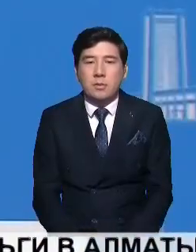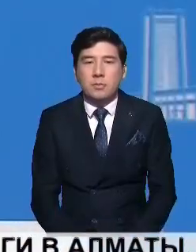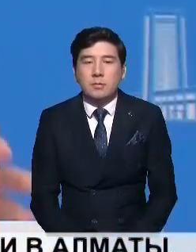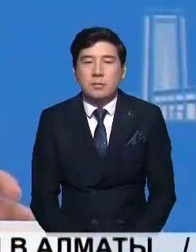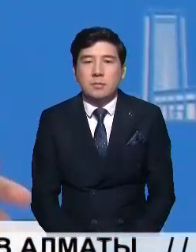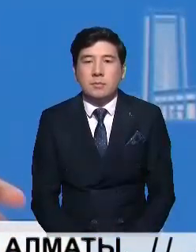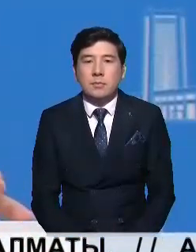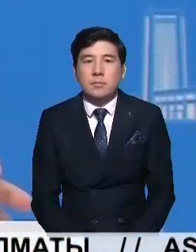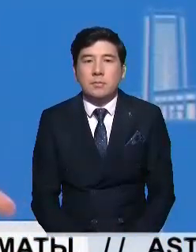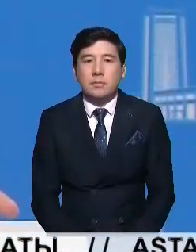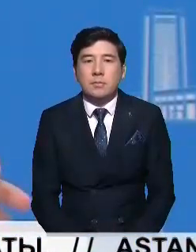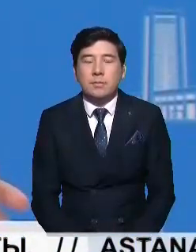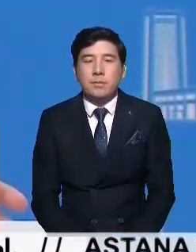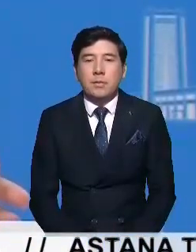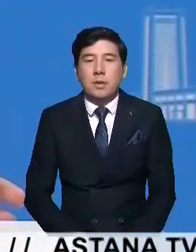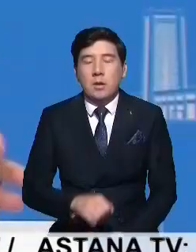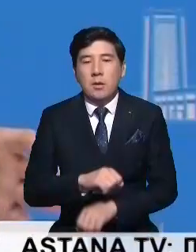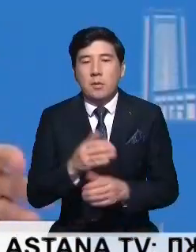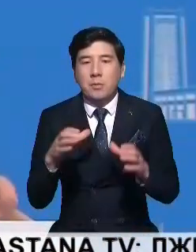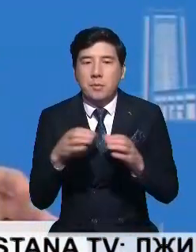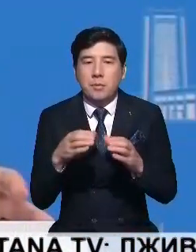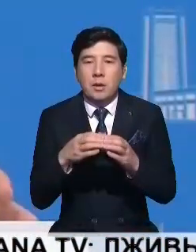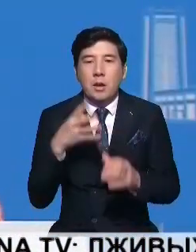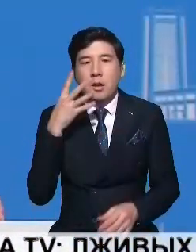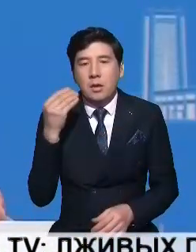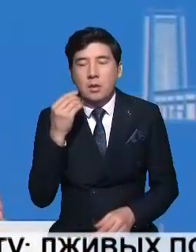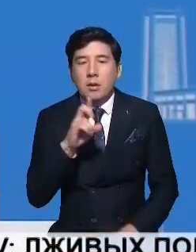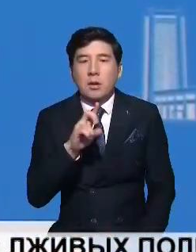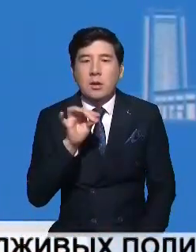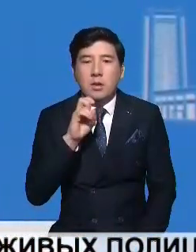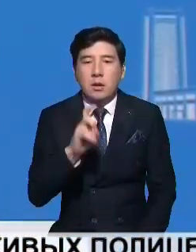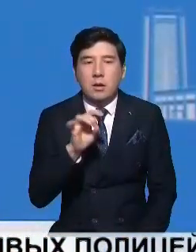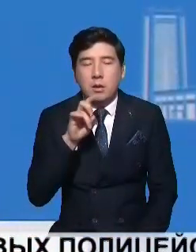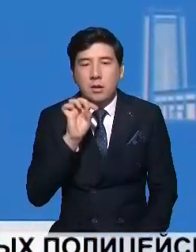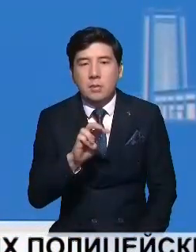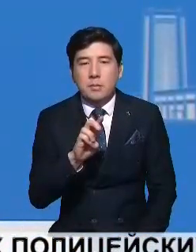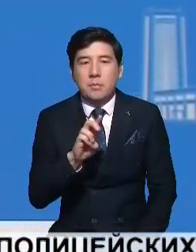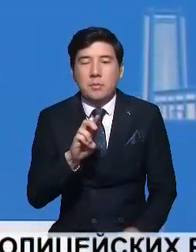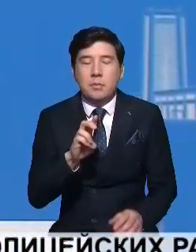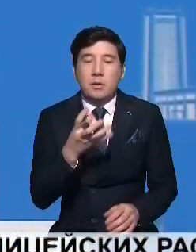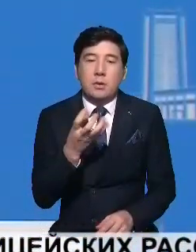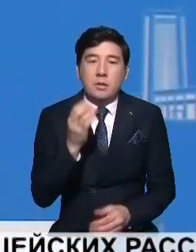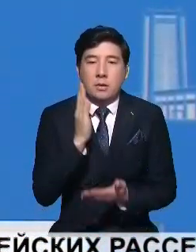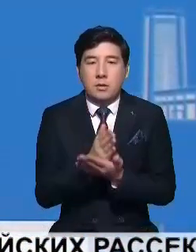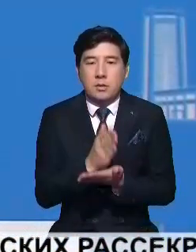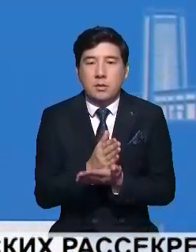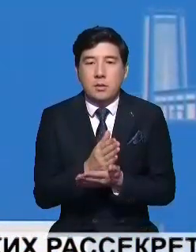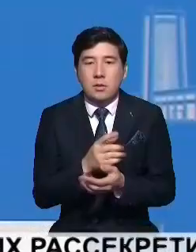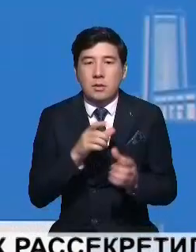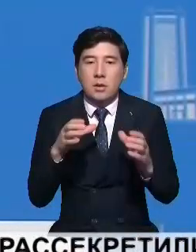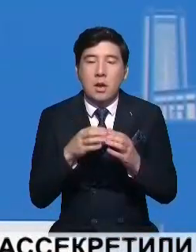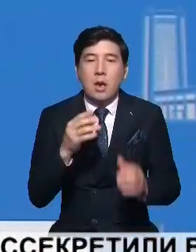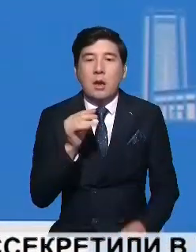рынка. Есть определенные меры поддержки, которые есть в Алматинском хабе парка инновационных технологий, и есть инструменты поддержки, которые есть в Астана